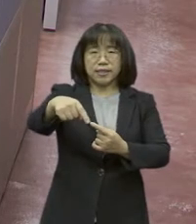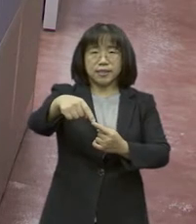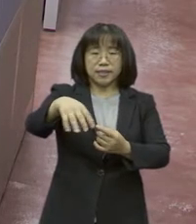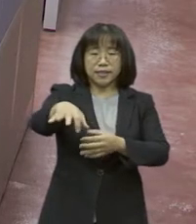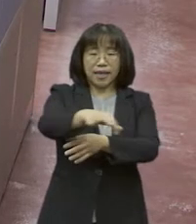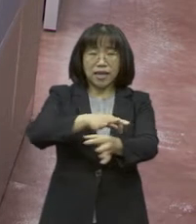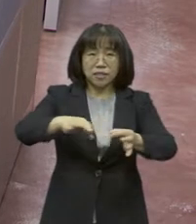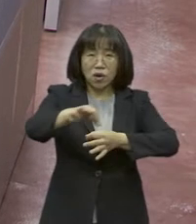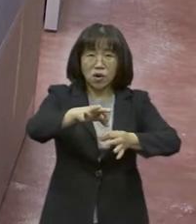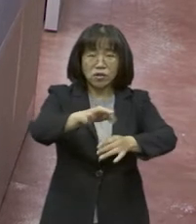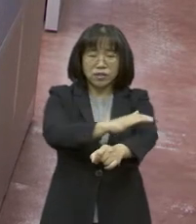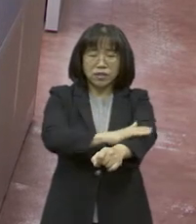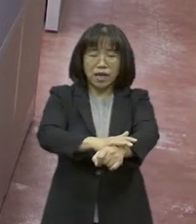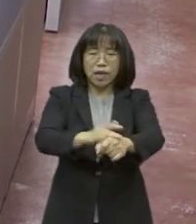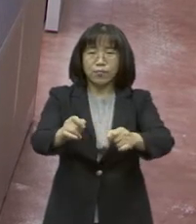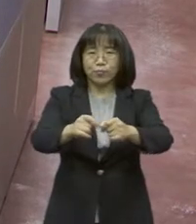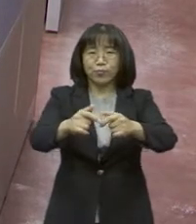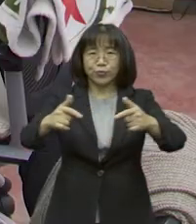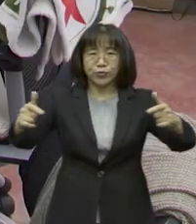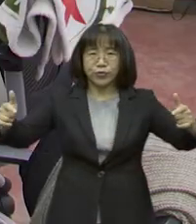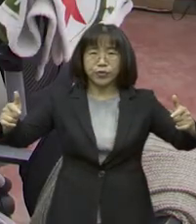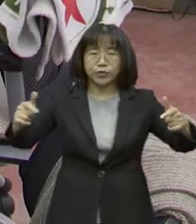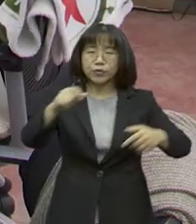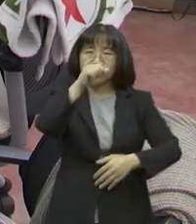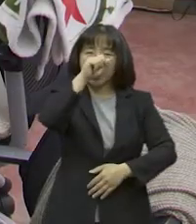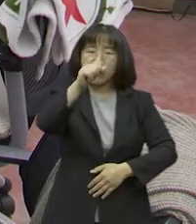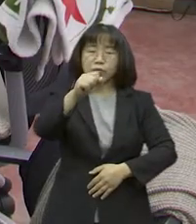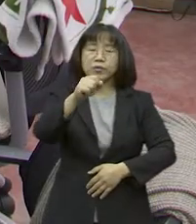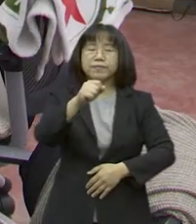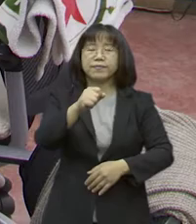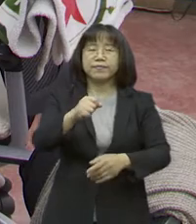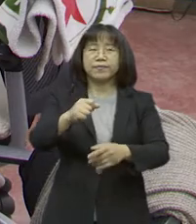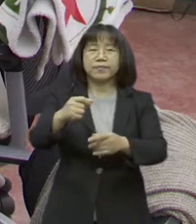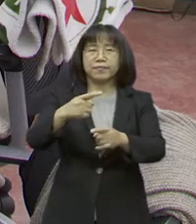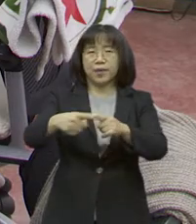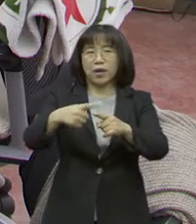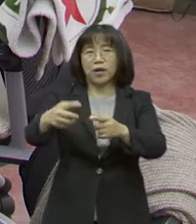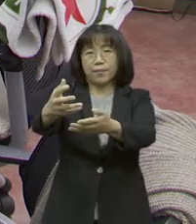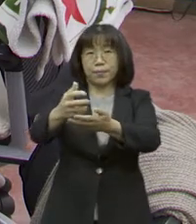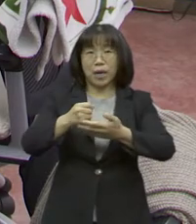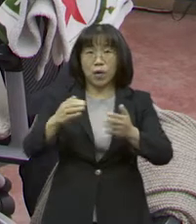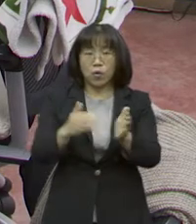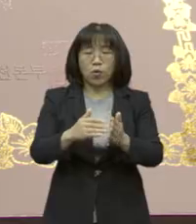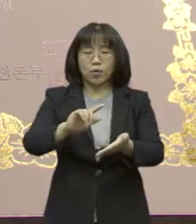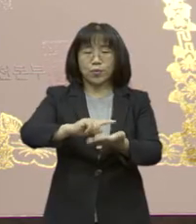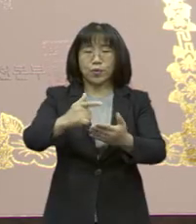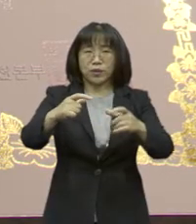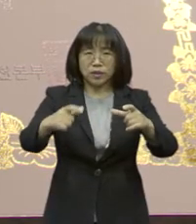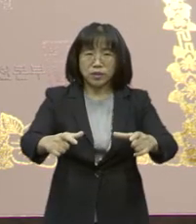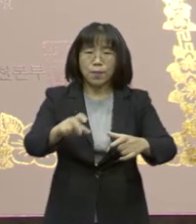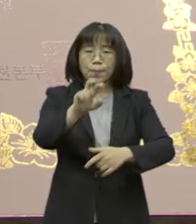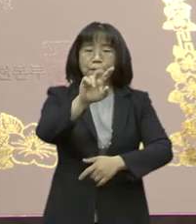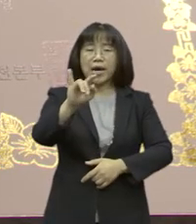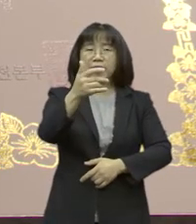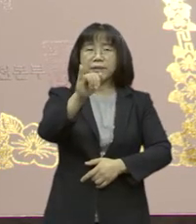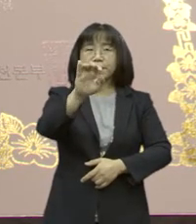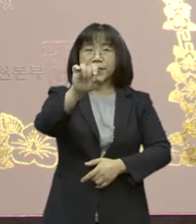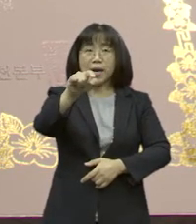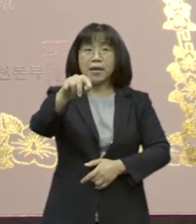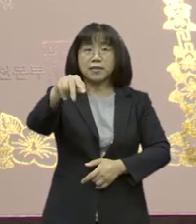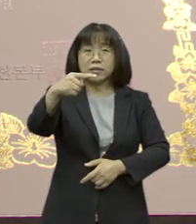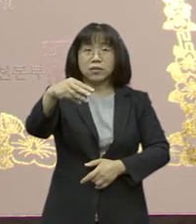효율성이 크게 향상된 점도 높은 평가를 받았습니다 한편 방송 군은 올해 매니페스토 우수사례